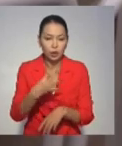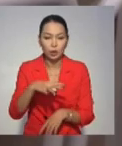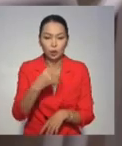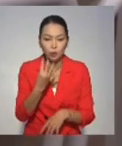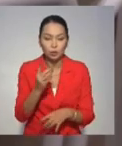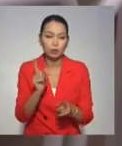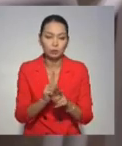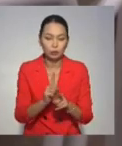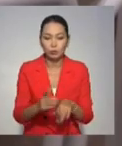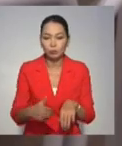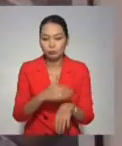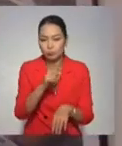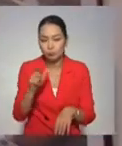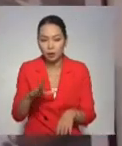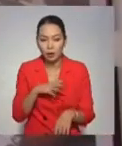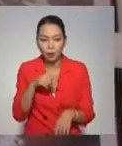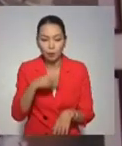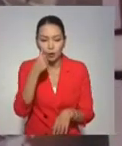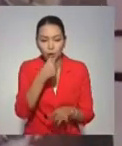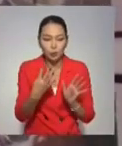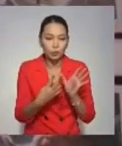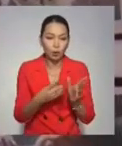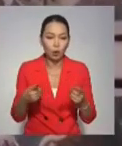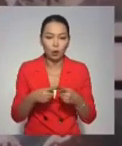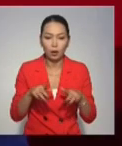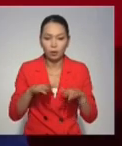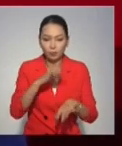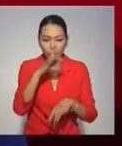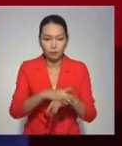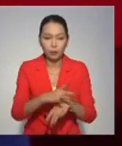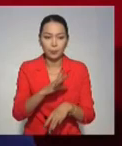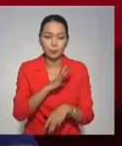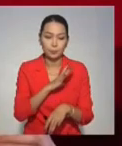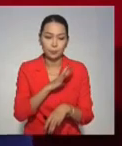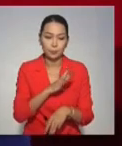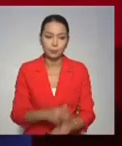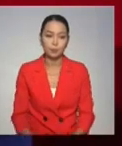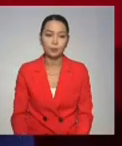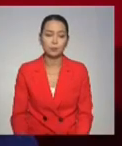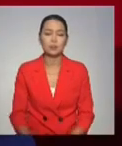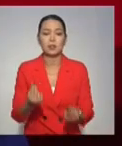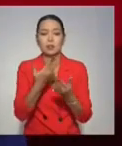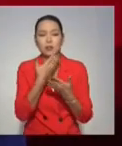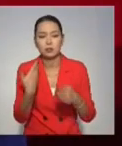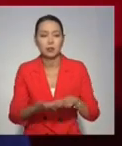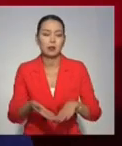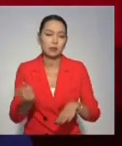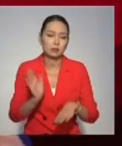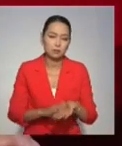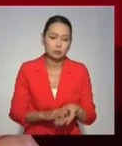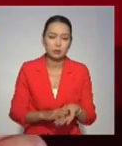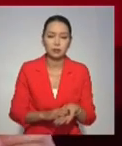тұлға жазаланған. Ал биылдың өзінде 9 қылмыстық іс тіркеліпті. Күйзелістен, ақшаның жоқтығынан,